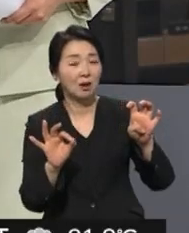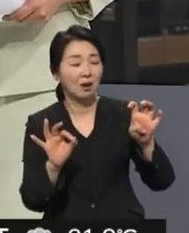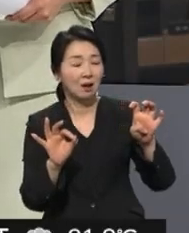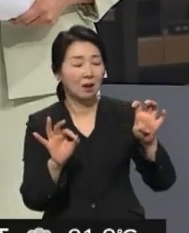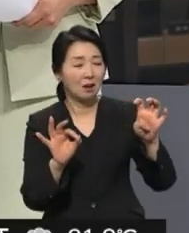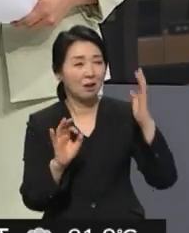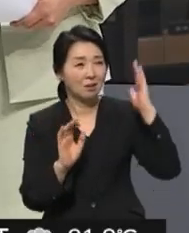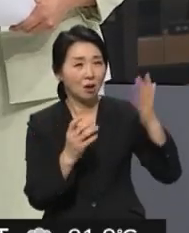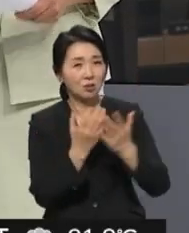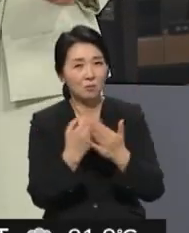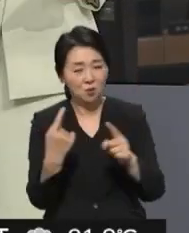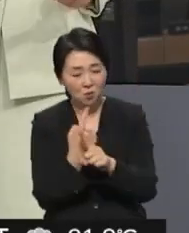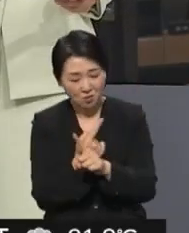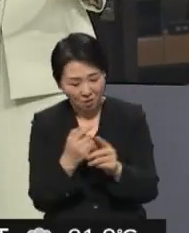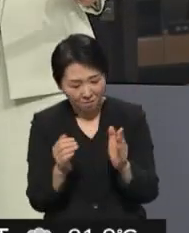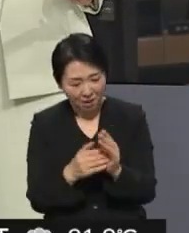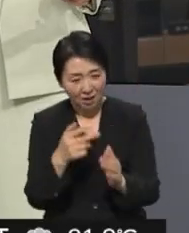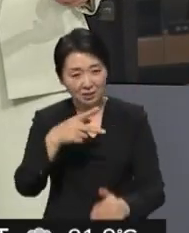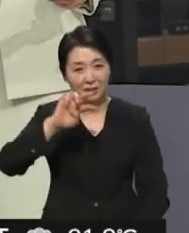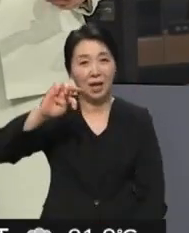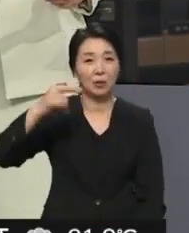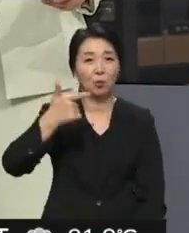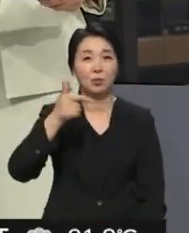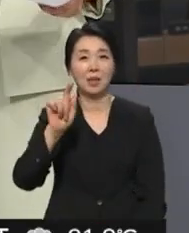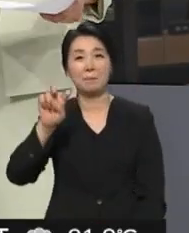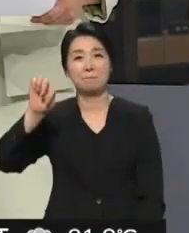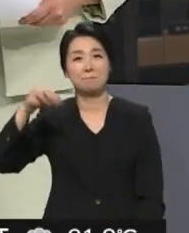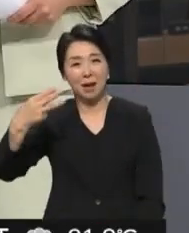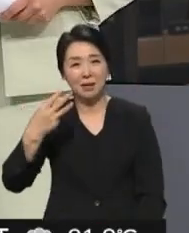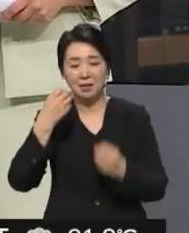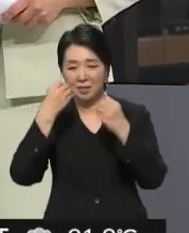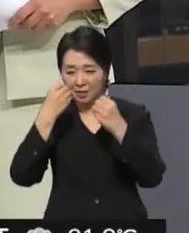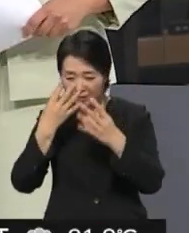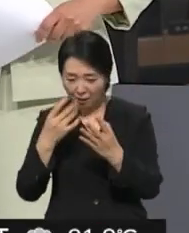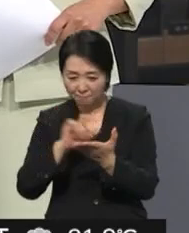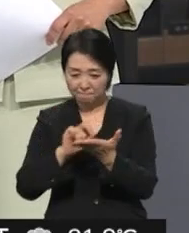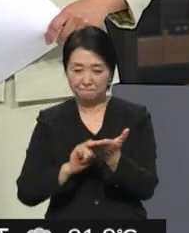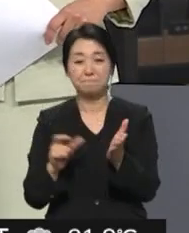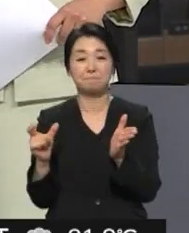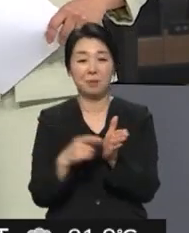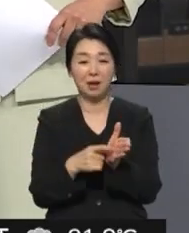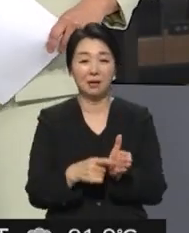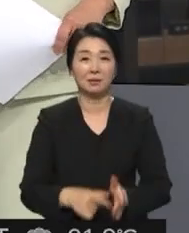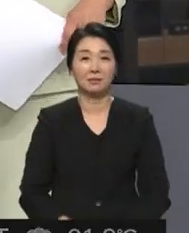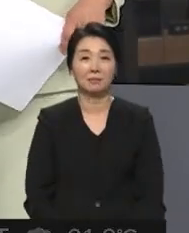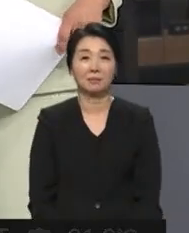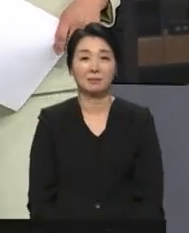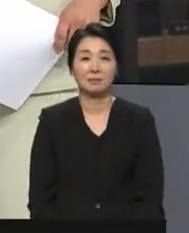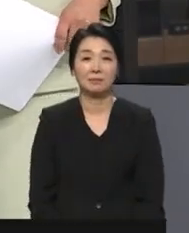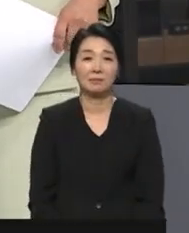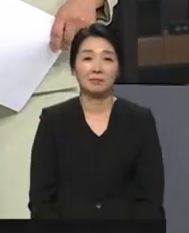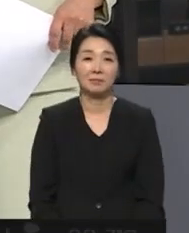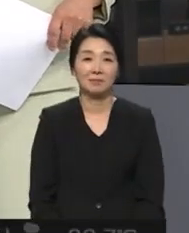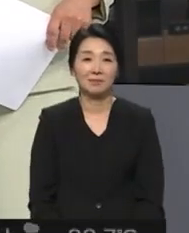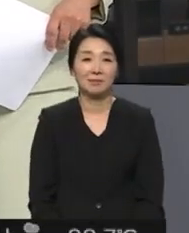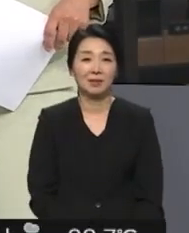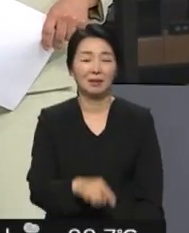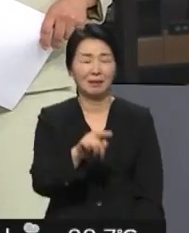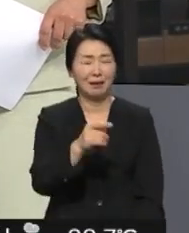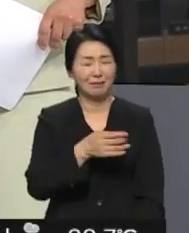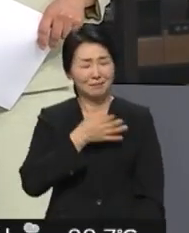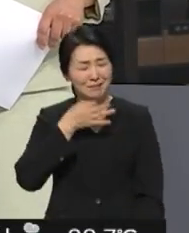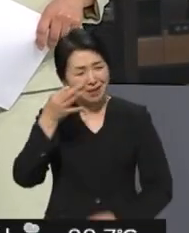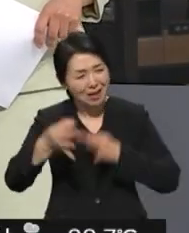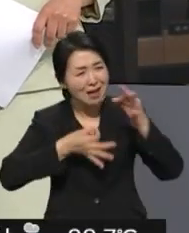연설문을 고쳐서 이 사돈 낱말이라는 부분을 새로 썼다는 게 김기현 대표의 설명인데요. 서로 이 상대방의